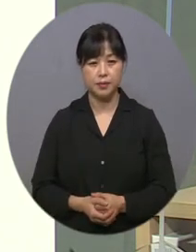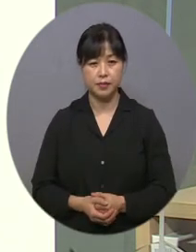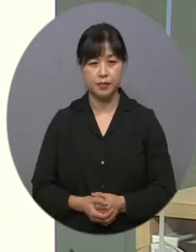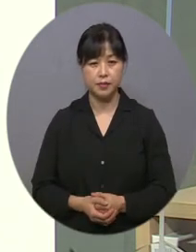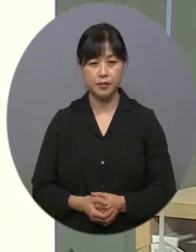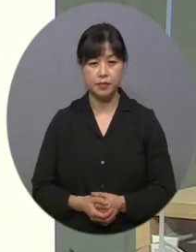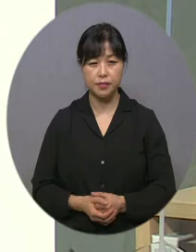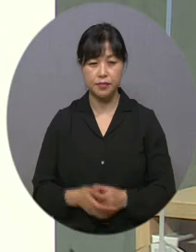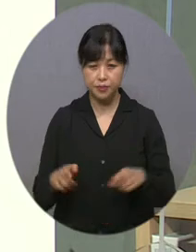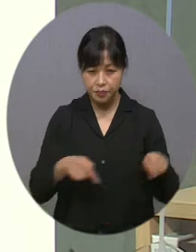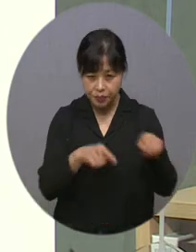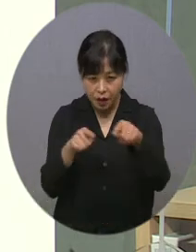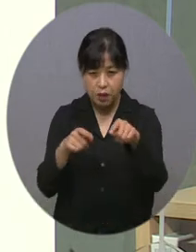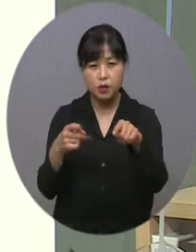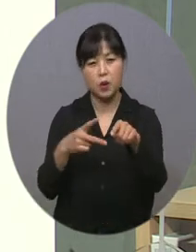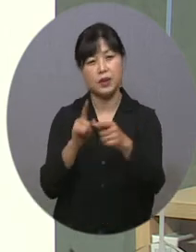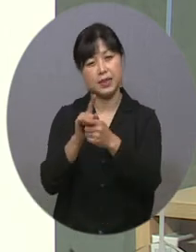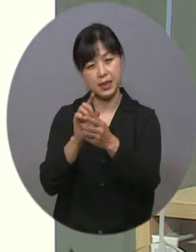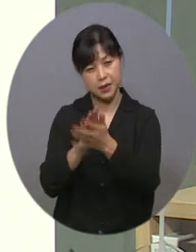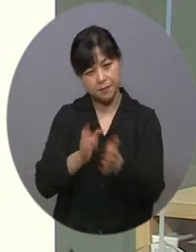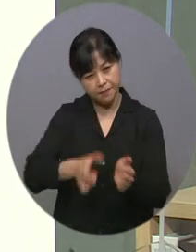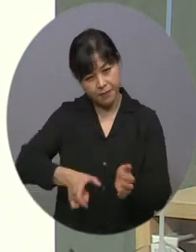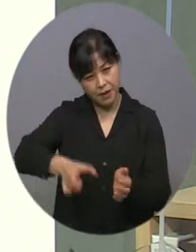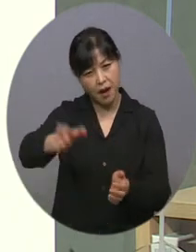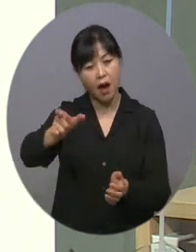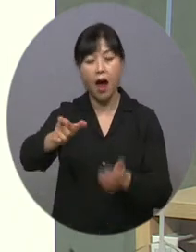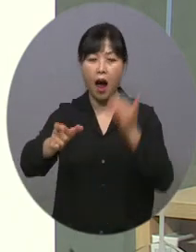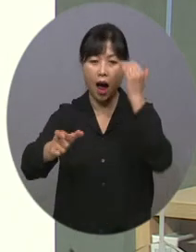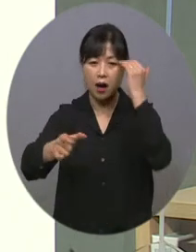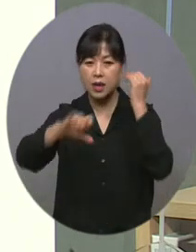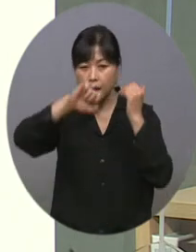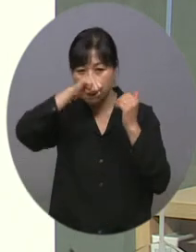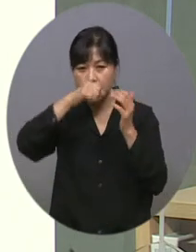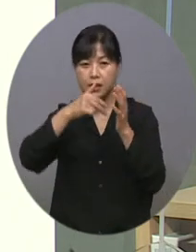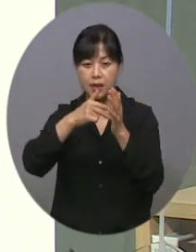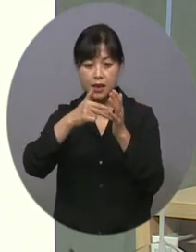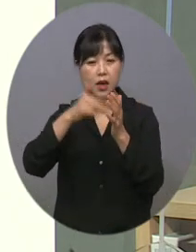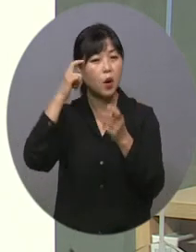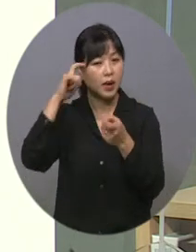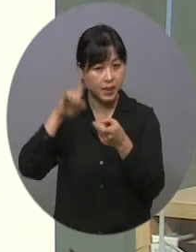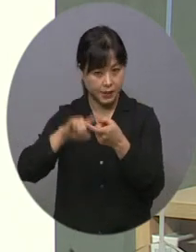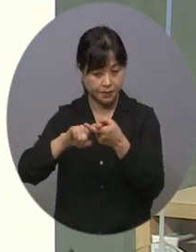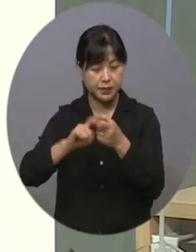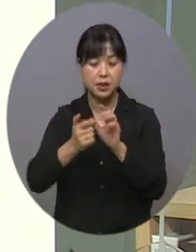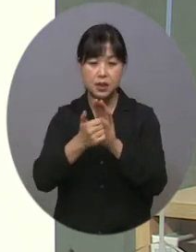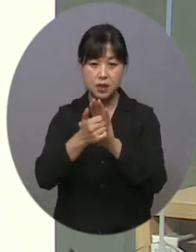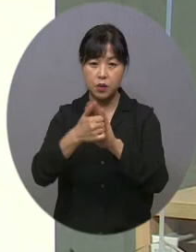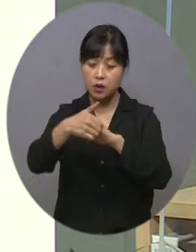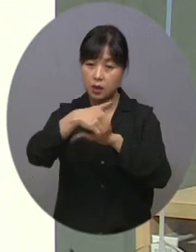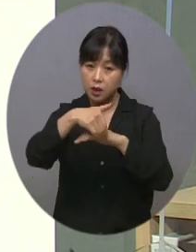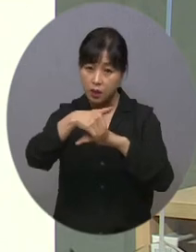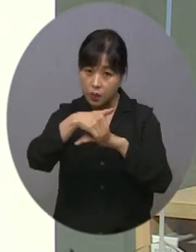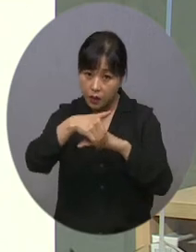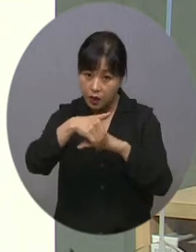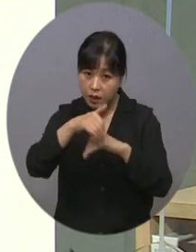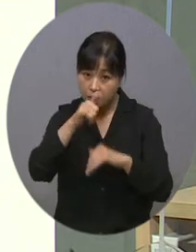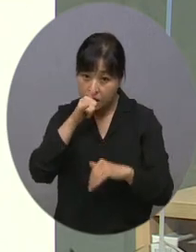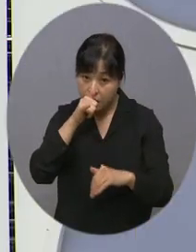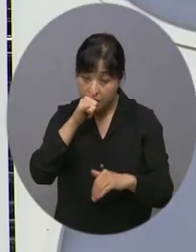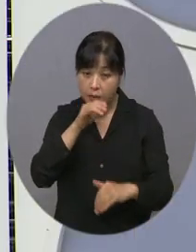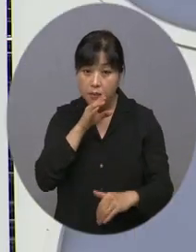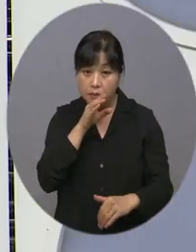음성적으로나 또는 직접적으로 예. 한 아프리카 재단에서 예. 관심을 갖고 예. 지원을 할 계획입니까?